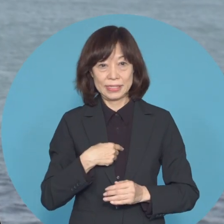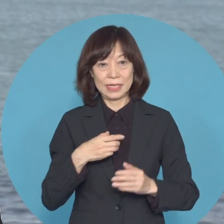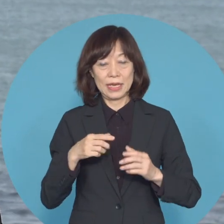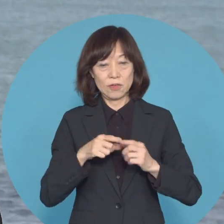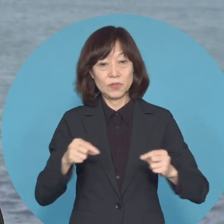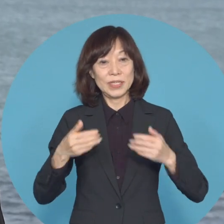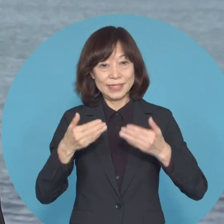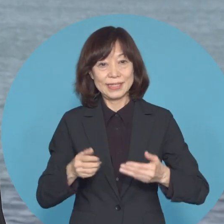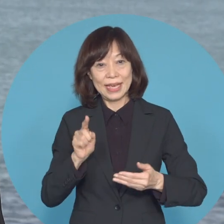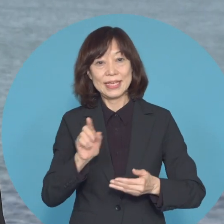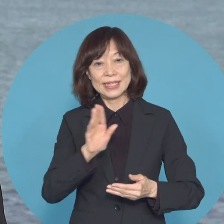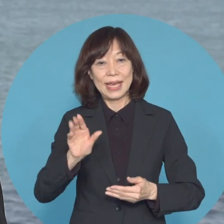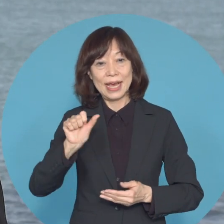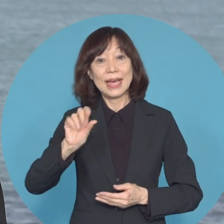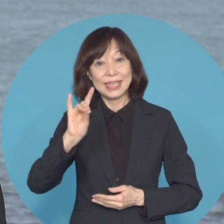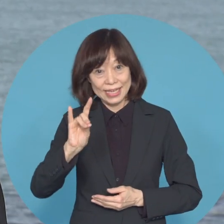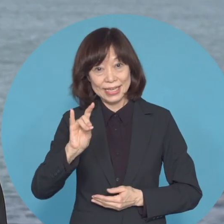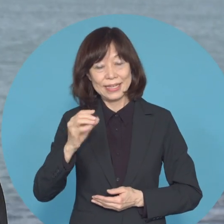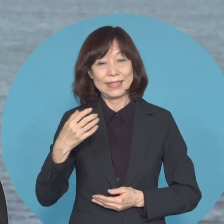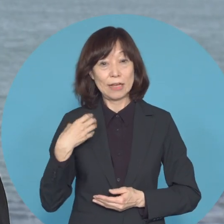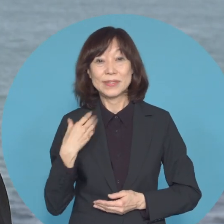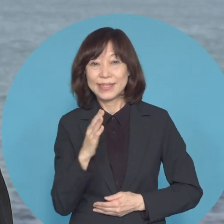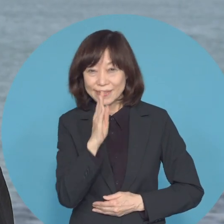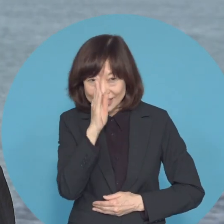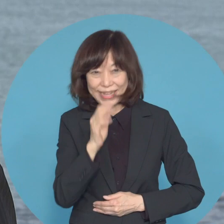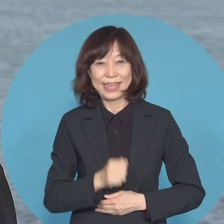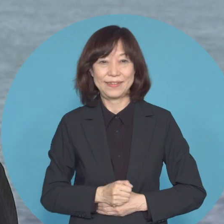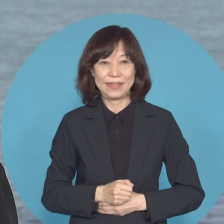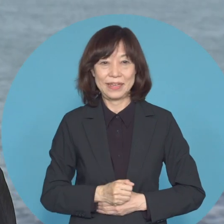私国重秀明に託してください。